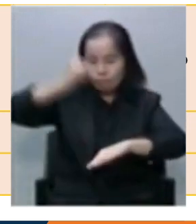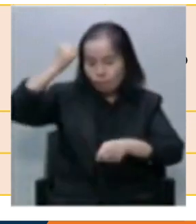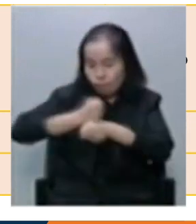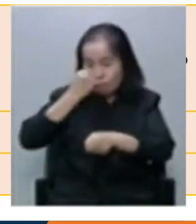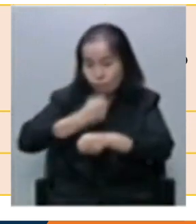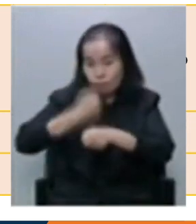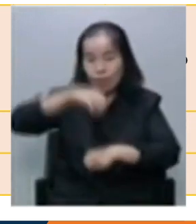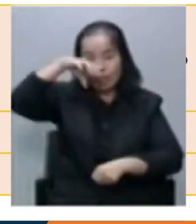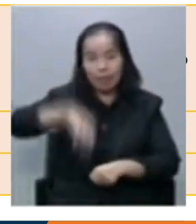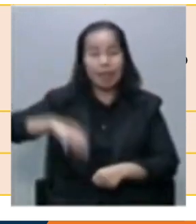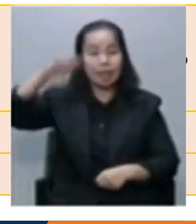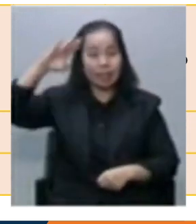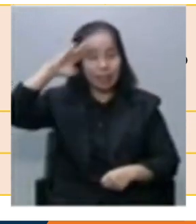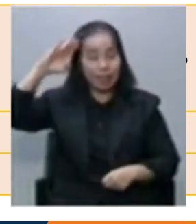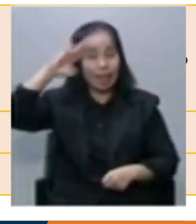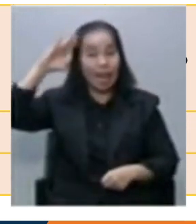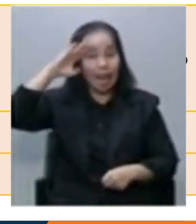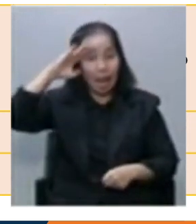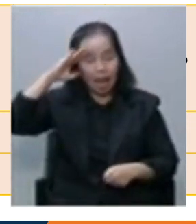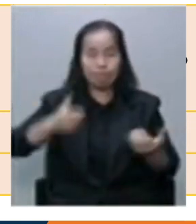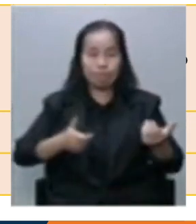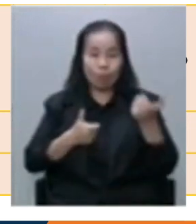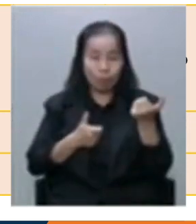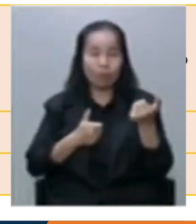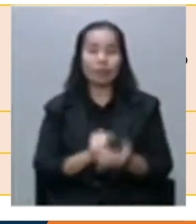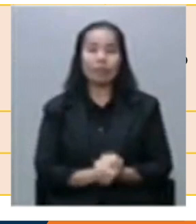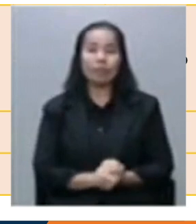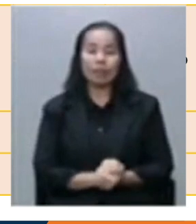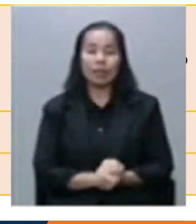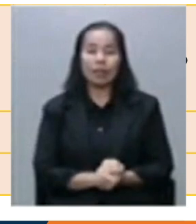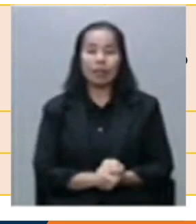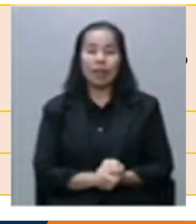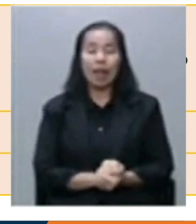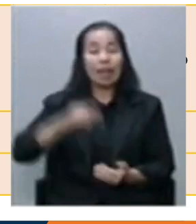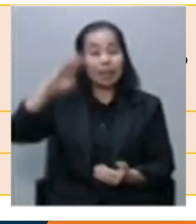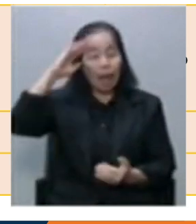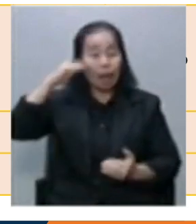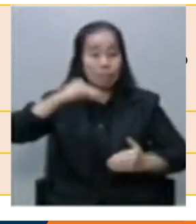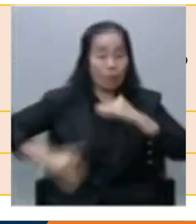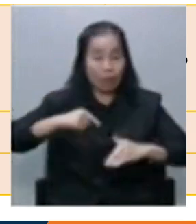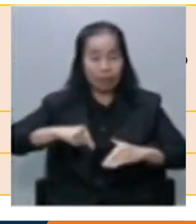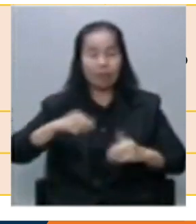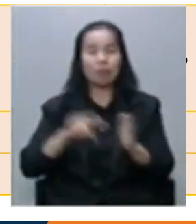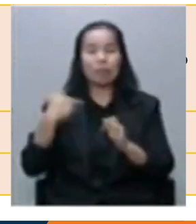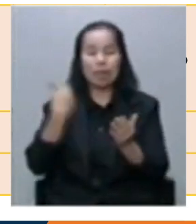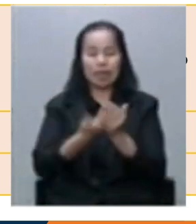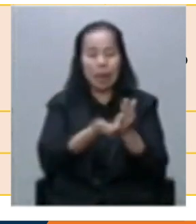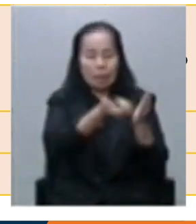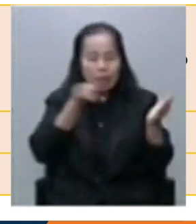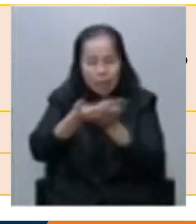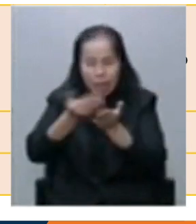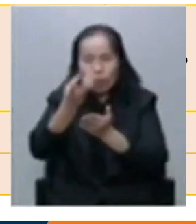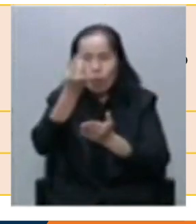พจําชื่อนี้ให้ดีนะครับชื่อนี้จะมาอีกหลายครั้งโครงการนี้ก็ท่านประธานครับมีการเบิกจ่ายเพียงแค่ 47.9% เ